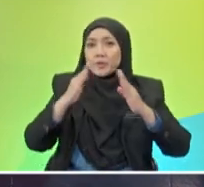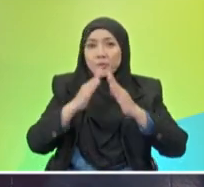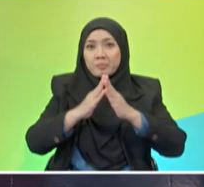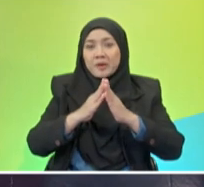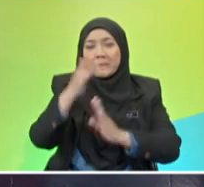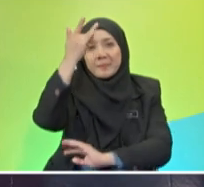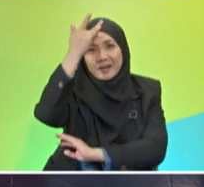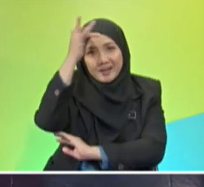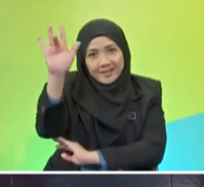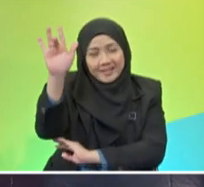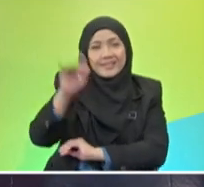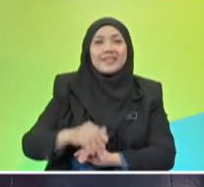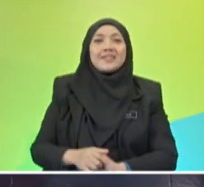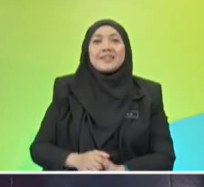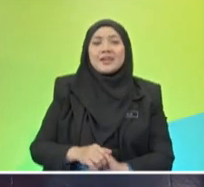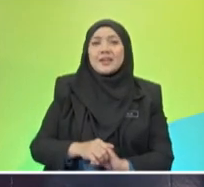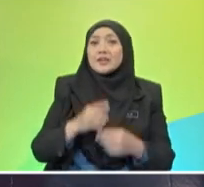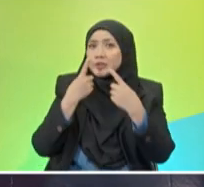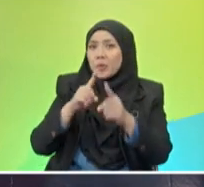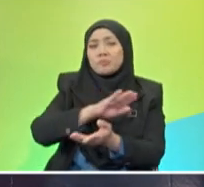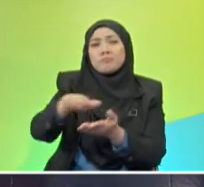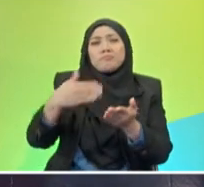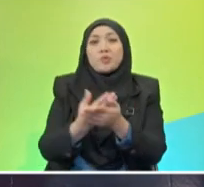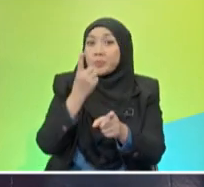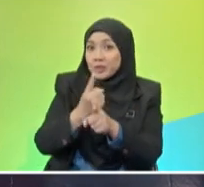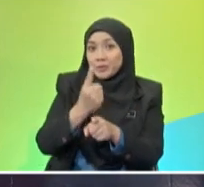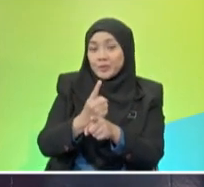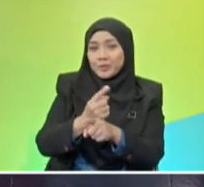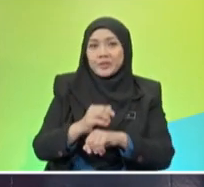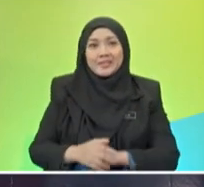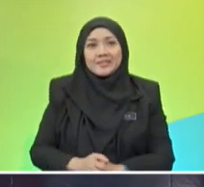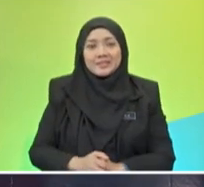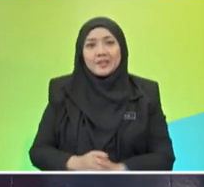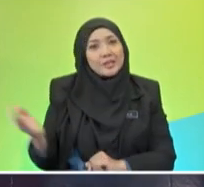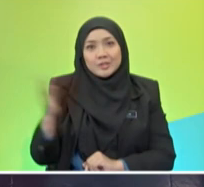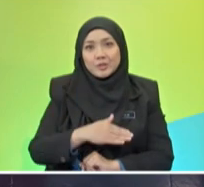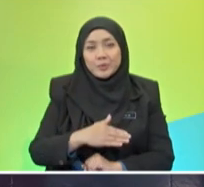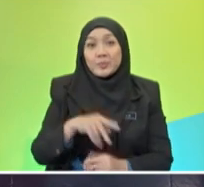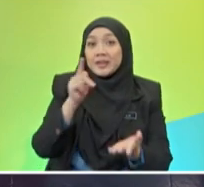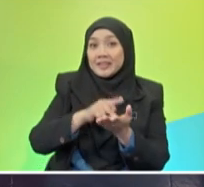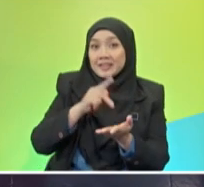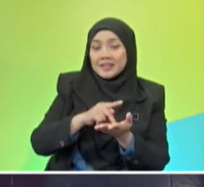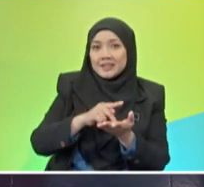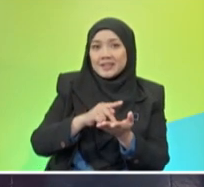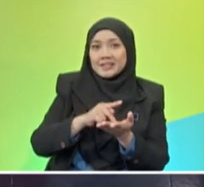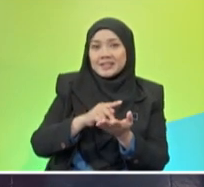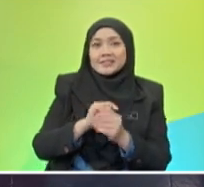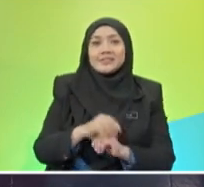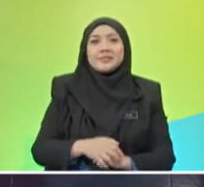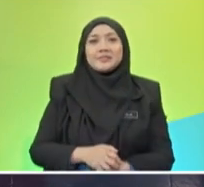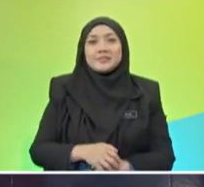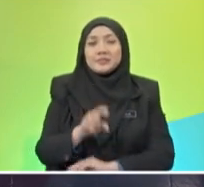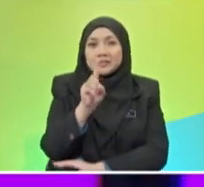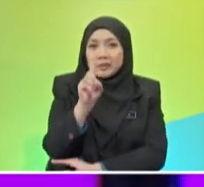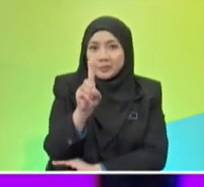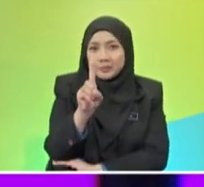sudah pandai. Semua jawab betul. Okey, seterusnya. Okey, seterusnya. Jom, semua sedia? Baiklah.